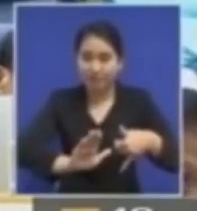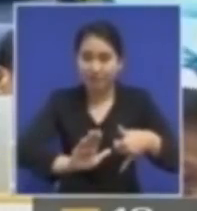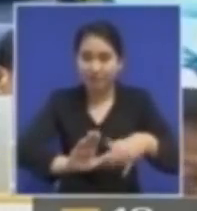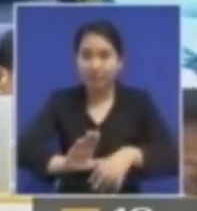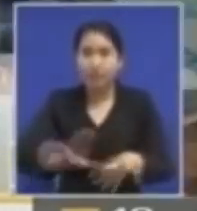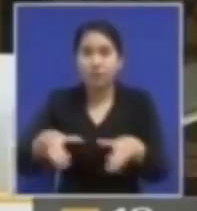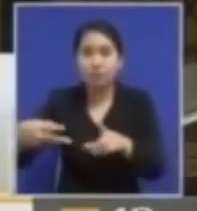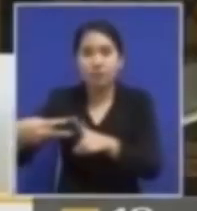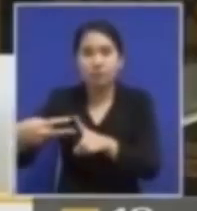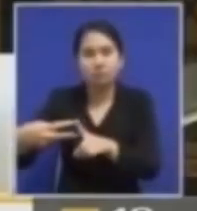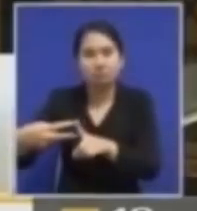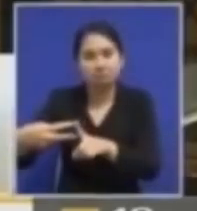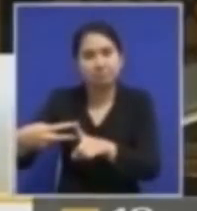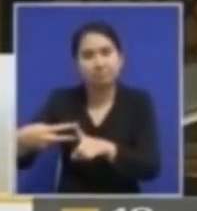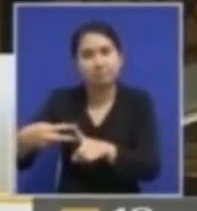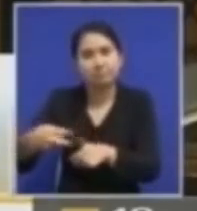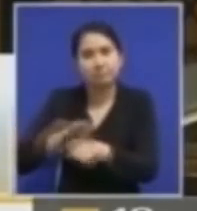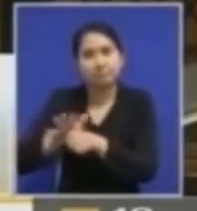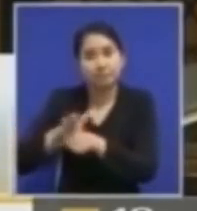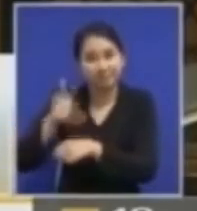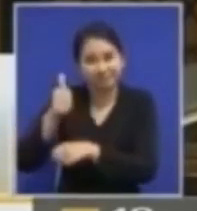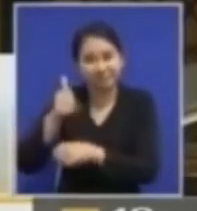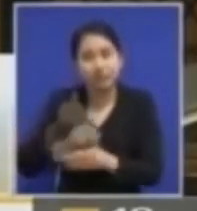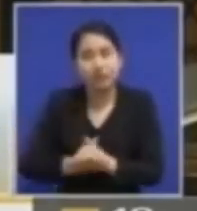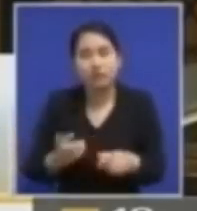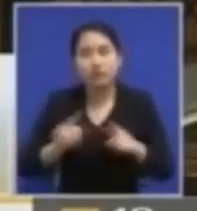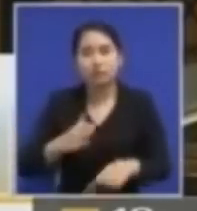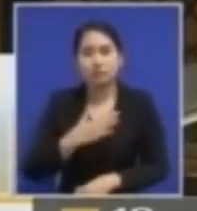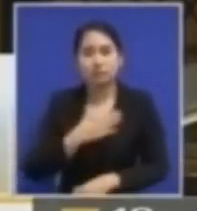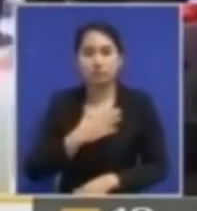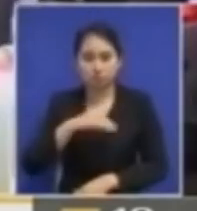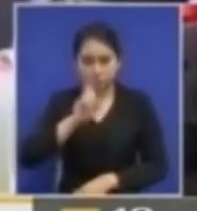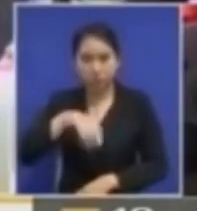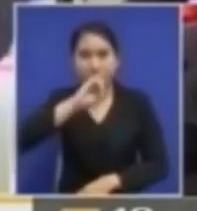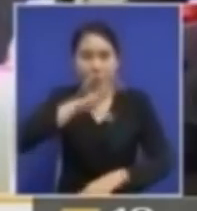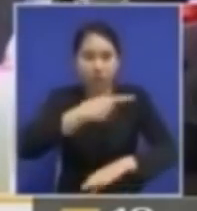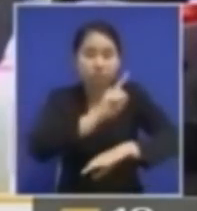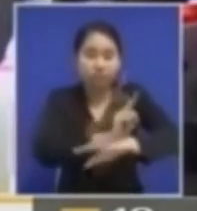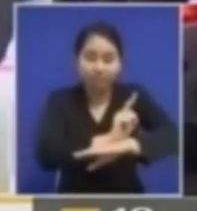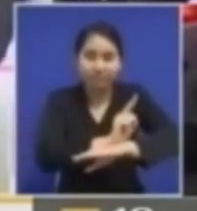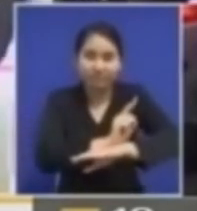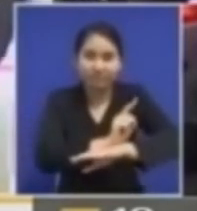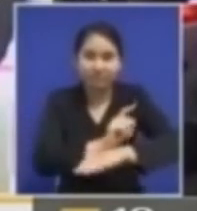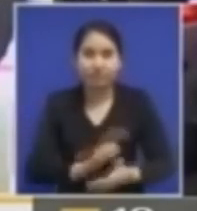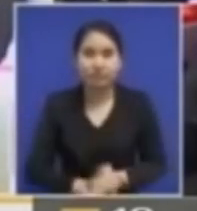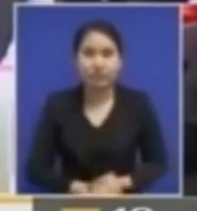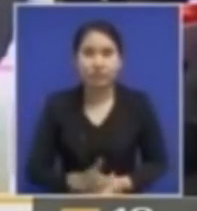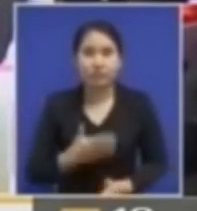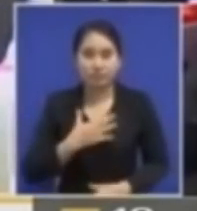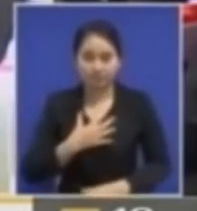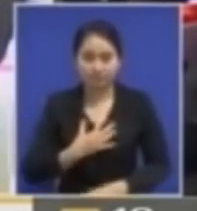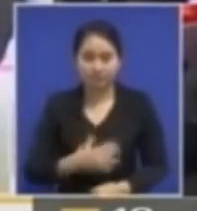ใหม่แต่ผมเองต้องกราบเรียนกับท่านประธานครับว่าในฐานะสมาชิกคนหนึ่งเนี่